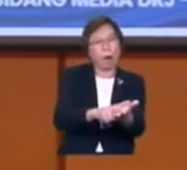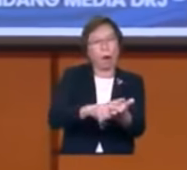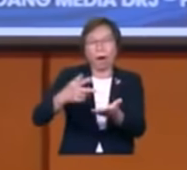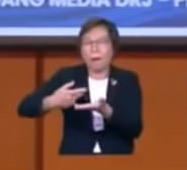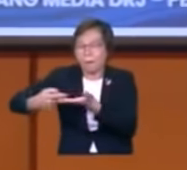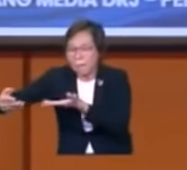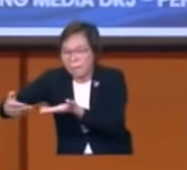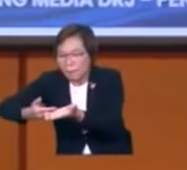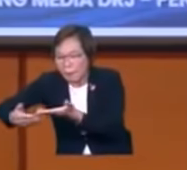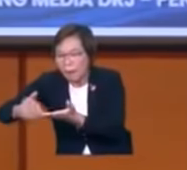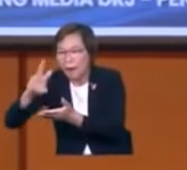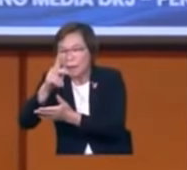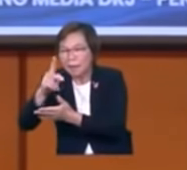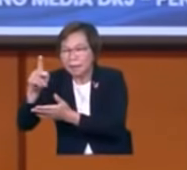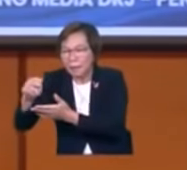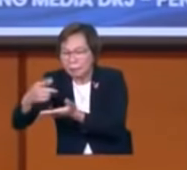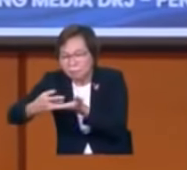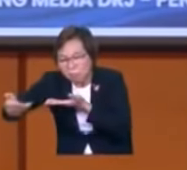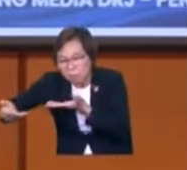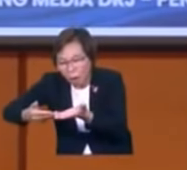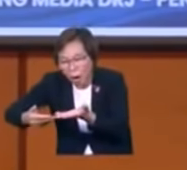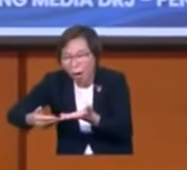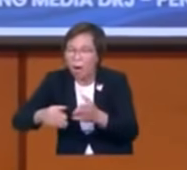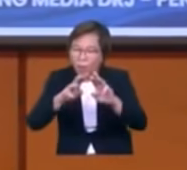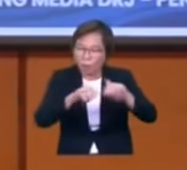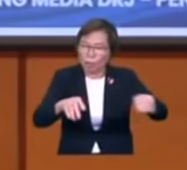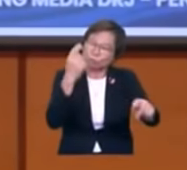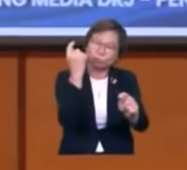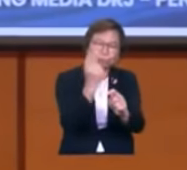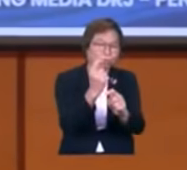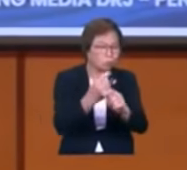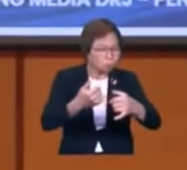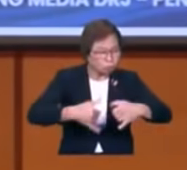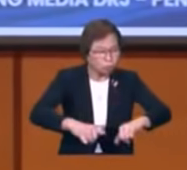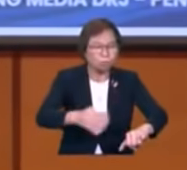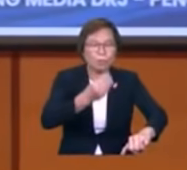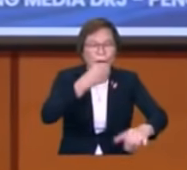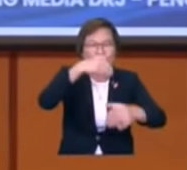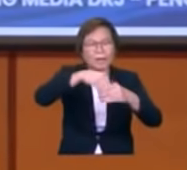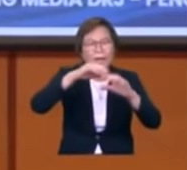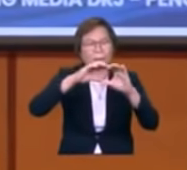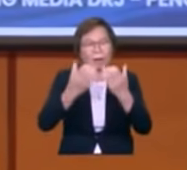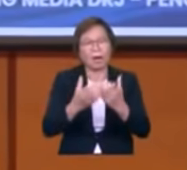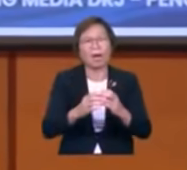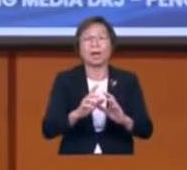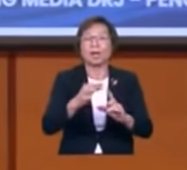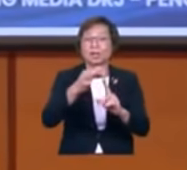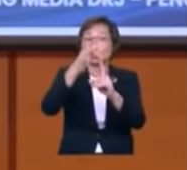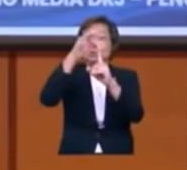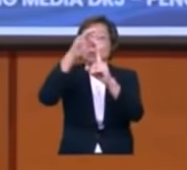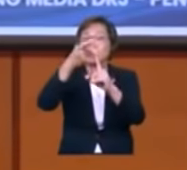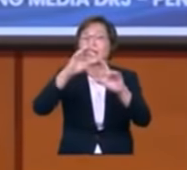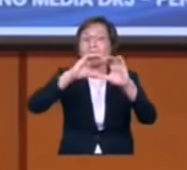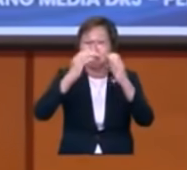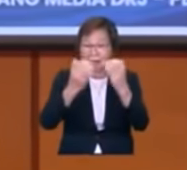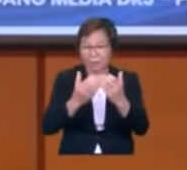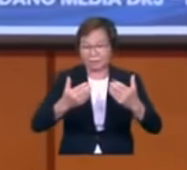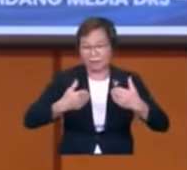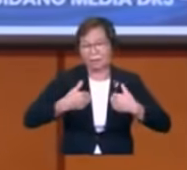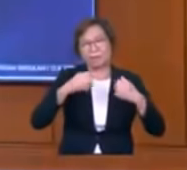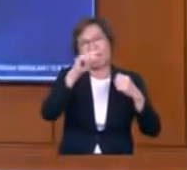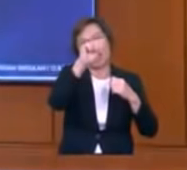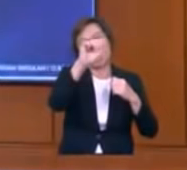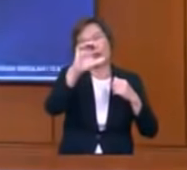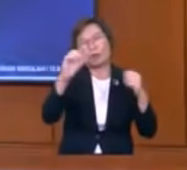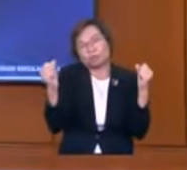berbincang dengan Kementerian Kesehatan bahwa murid oleh terus kekal makan dalam kelas kecuali kelas yang menggunakan pengawet